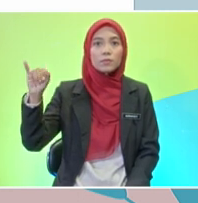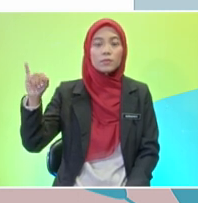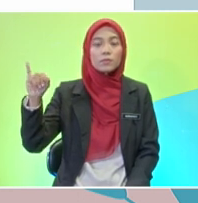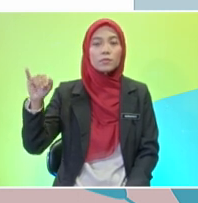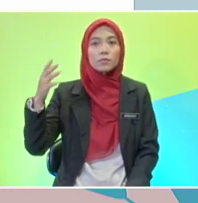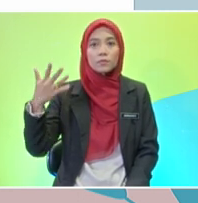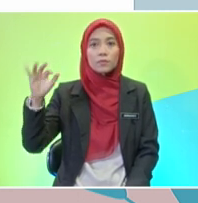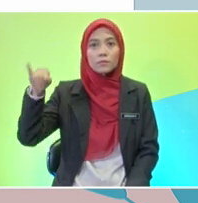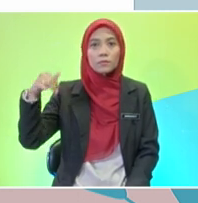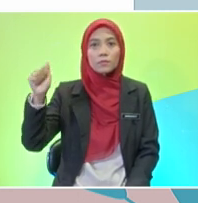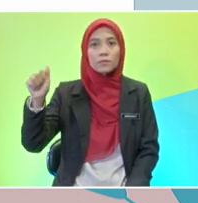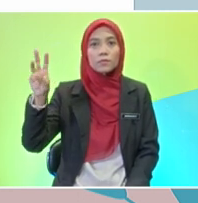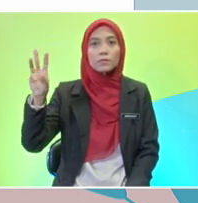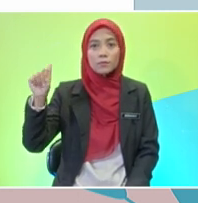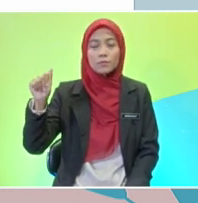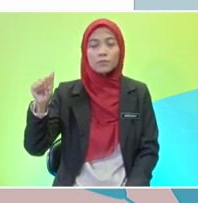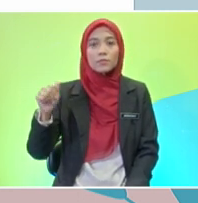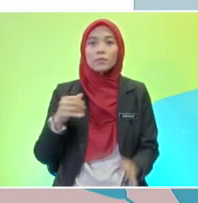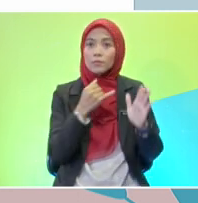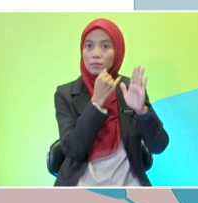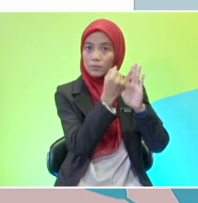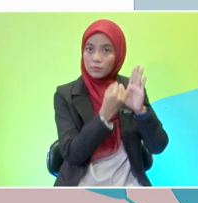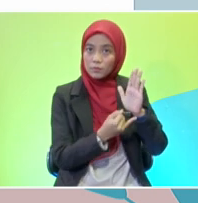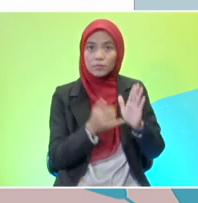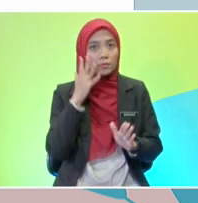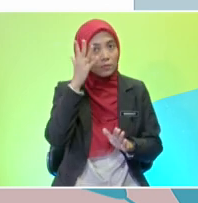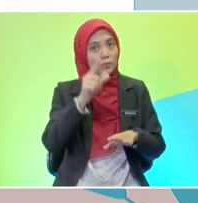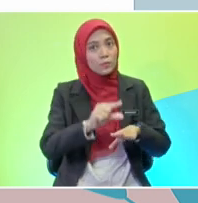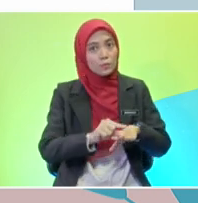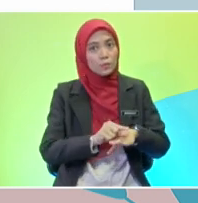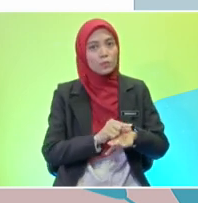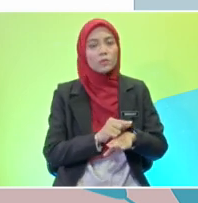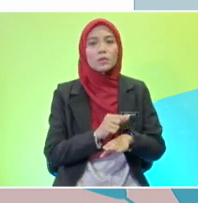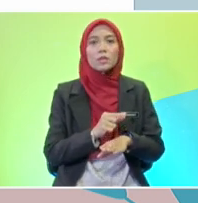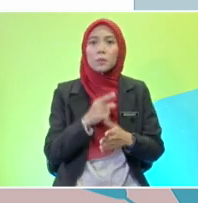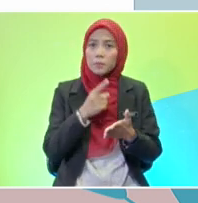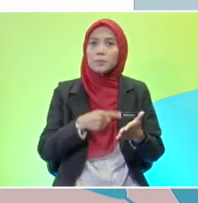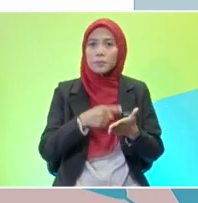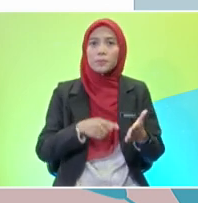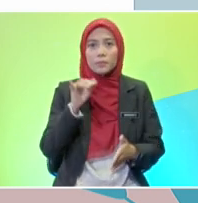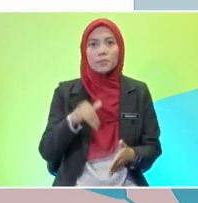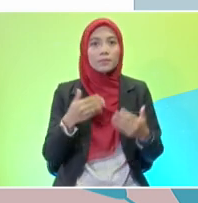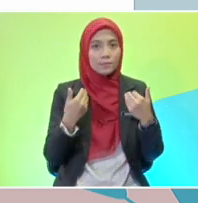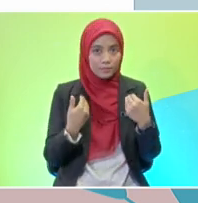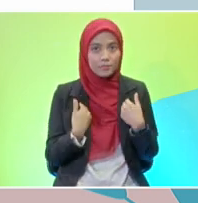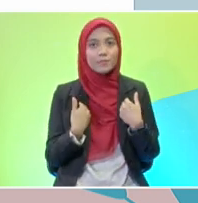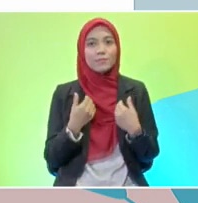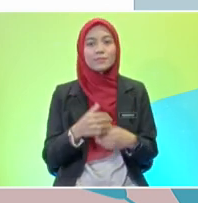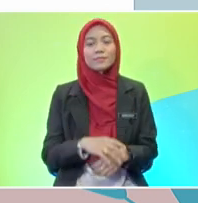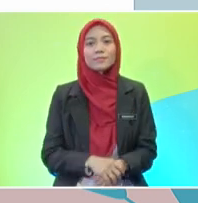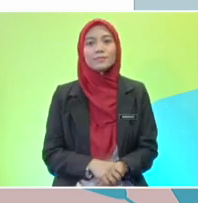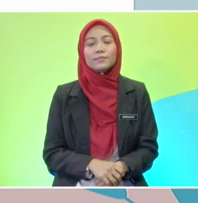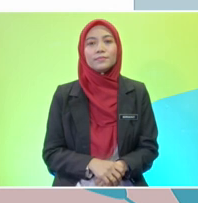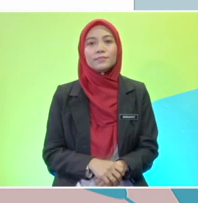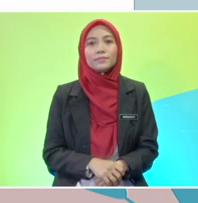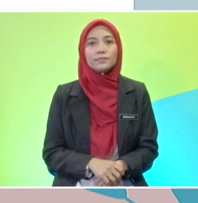pengukir akan menggunakan sumber alam sumur jadi yang terdapat di sekeliling mereka untuk menghasilkan motif maksudnya